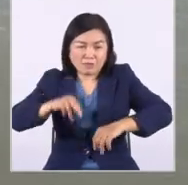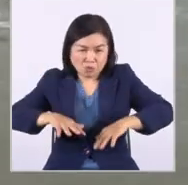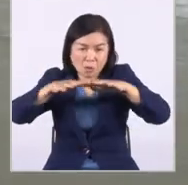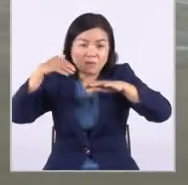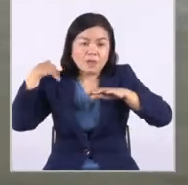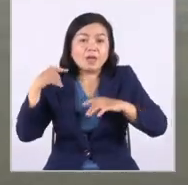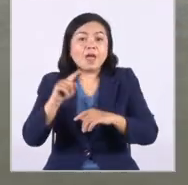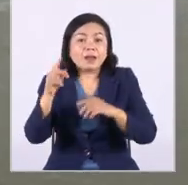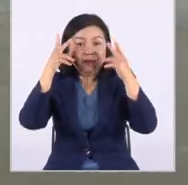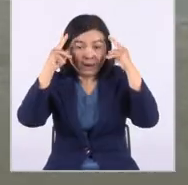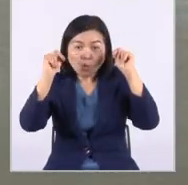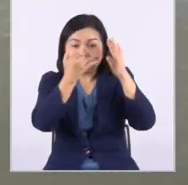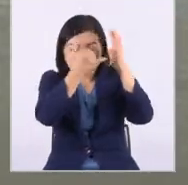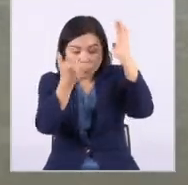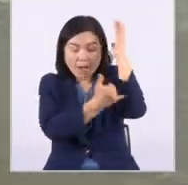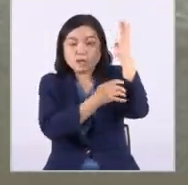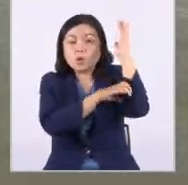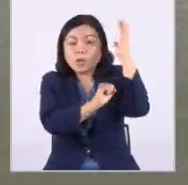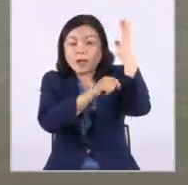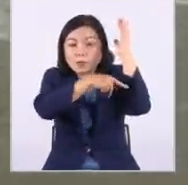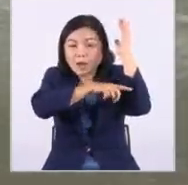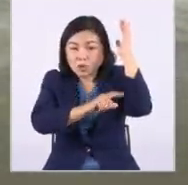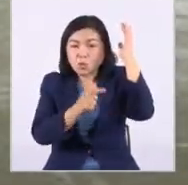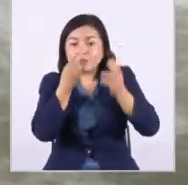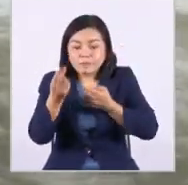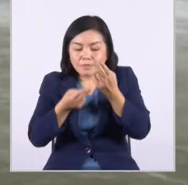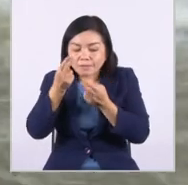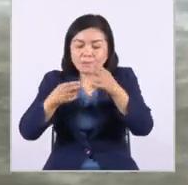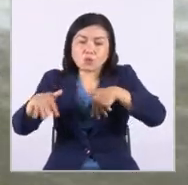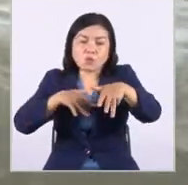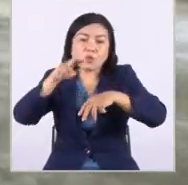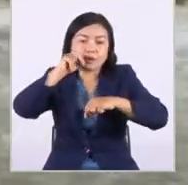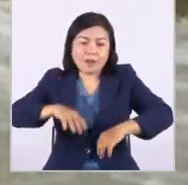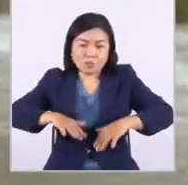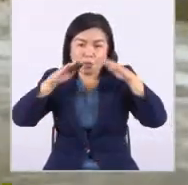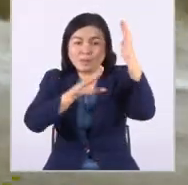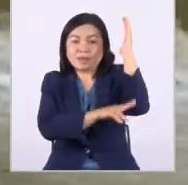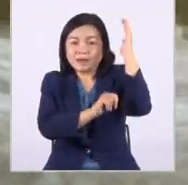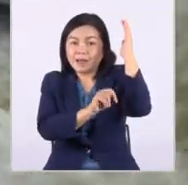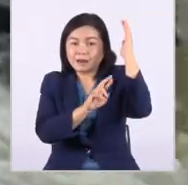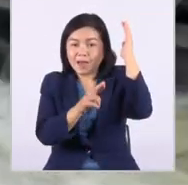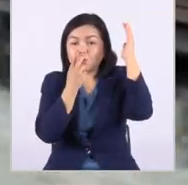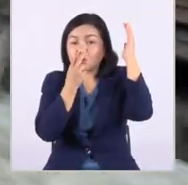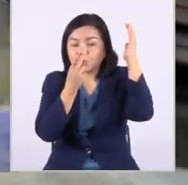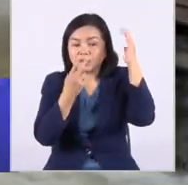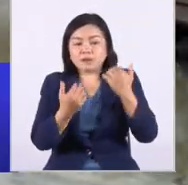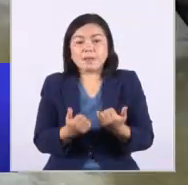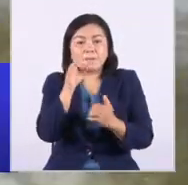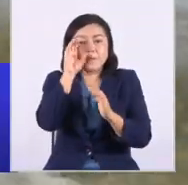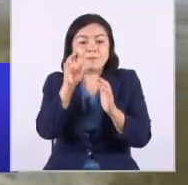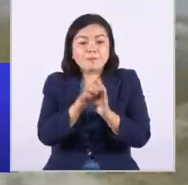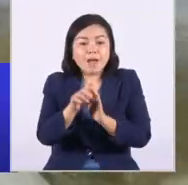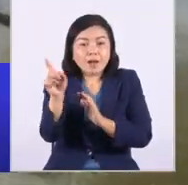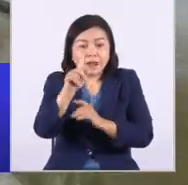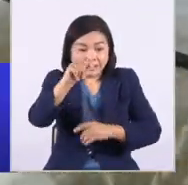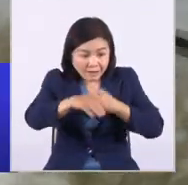งท่านนายกก็ลงพื้นที่สงขลาและพัทลุงด้วยไปดูสถานการณ์น้ำท่วมที่เกิดขึ้นที่นราธิวาสก่อนคุณผู้ชมภาพนี้คือพื้นที่ต